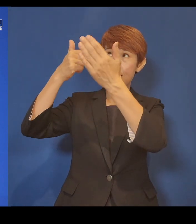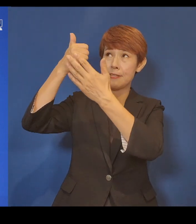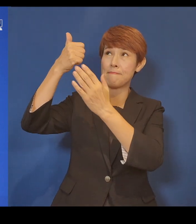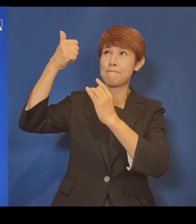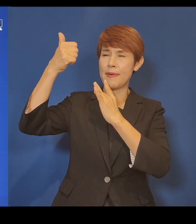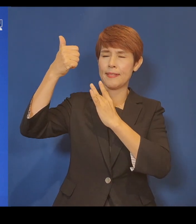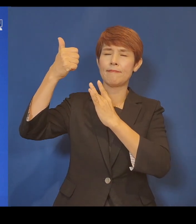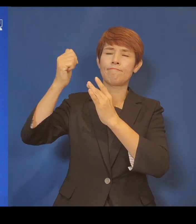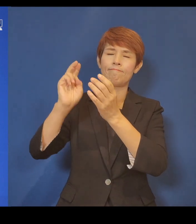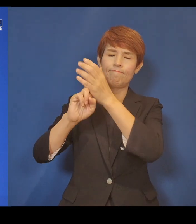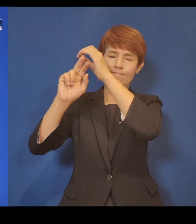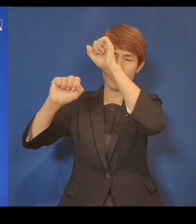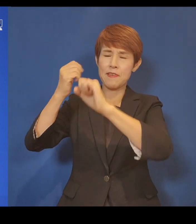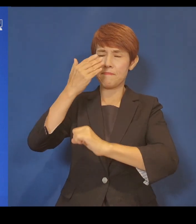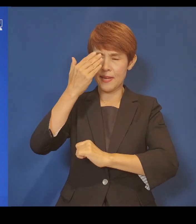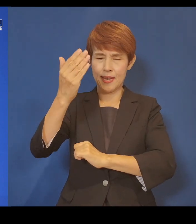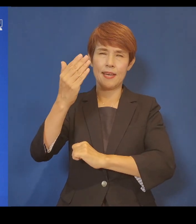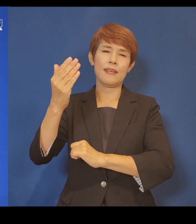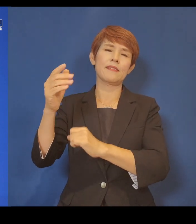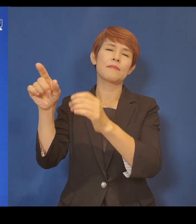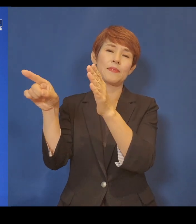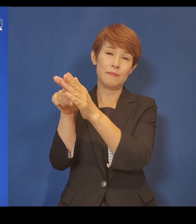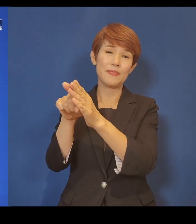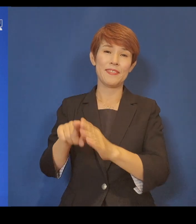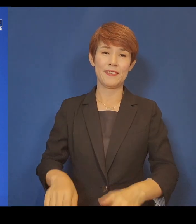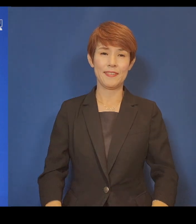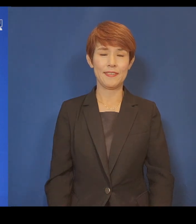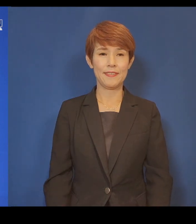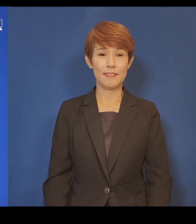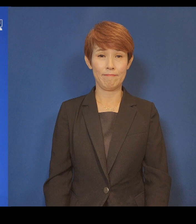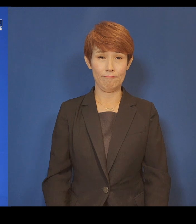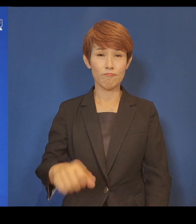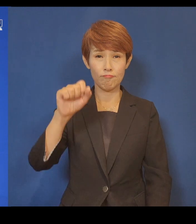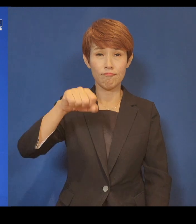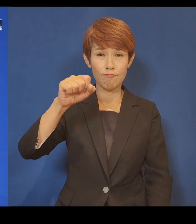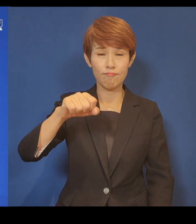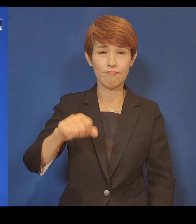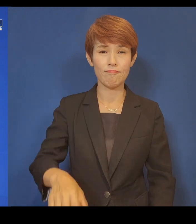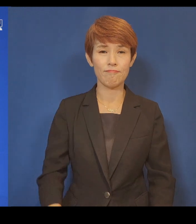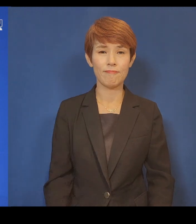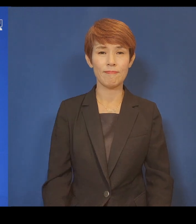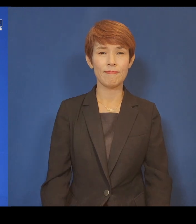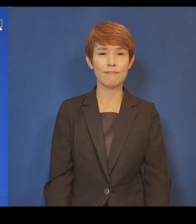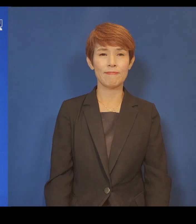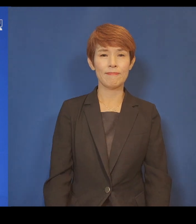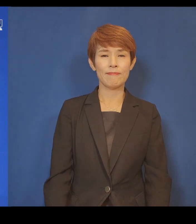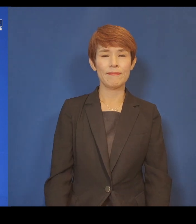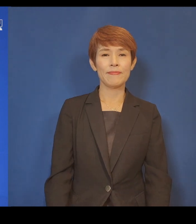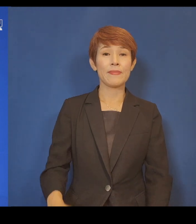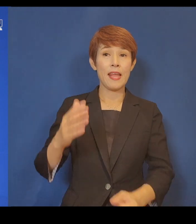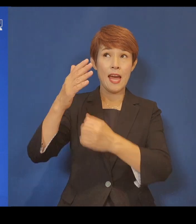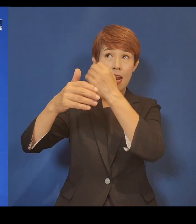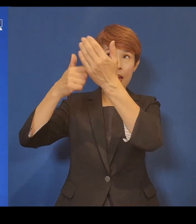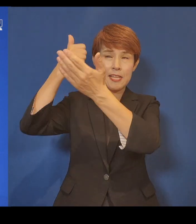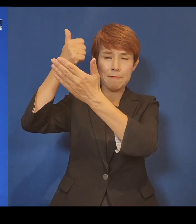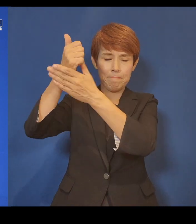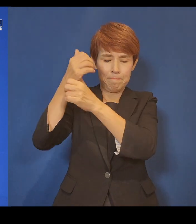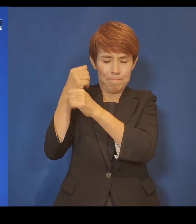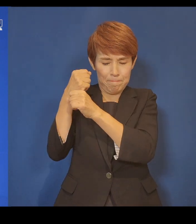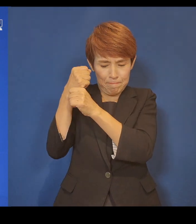하나님만 홀로 큰 일을 하시면 되는 줄 믿습니다. 예, 물론 하나님의